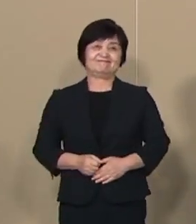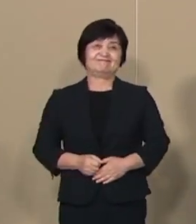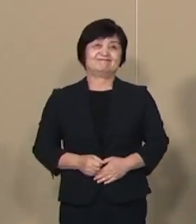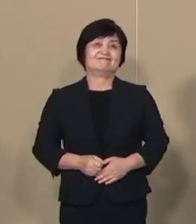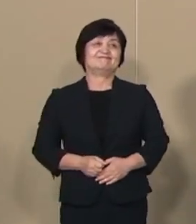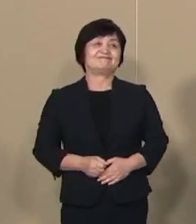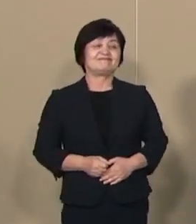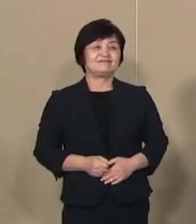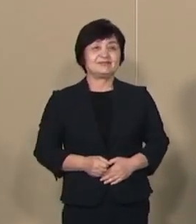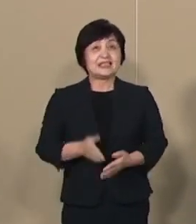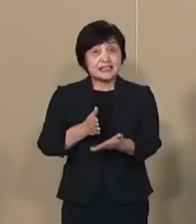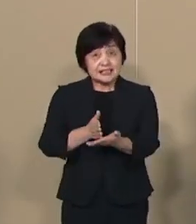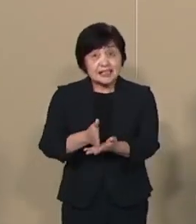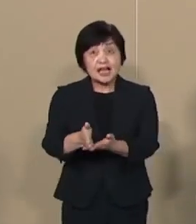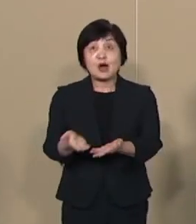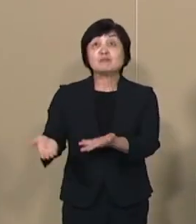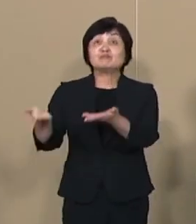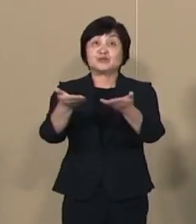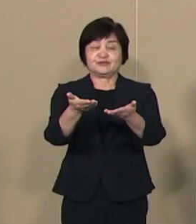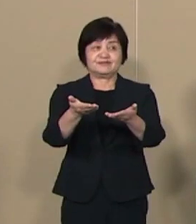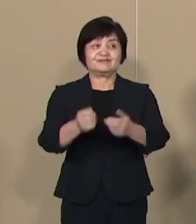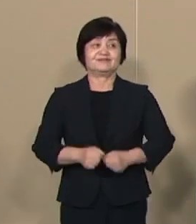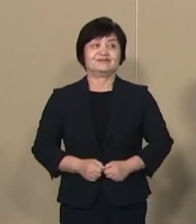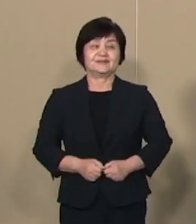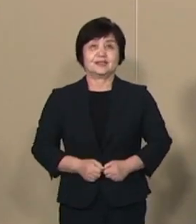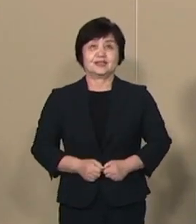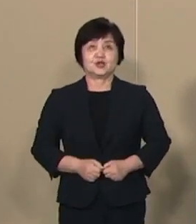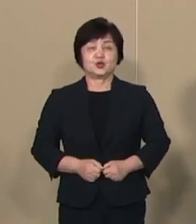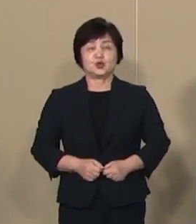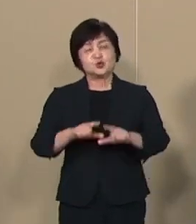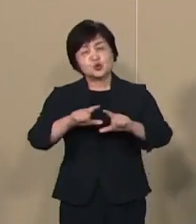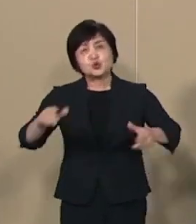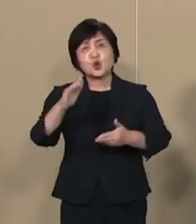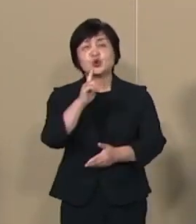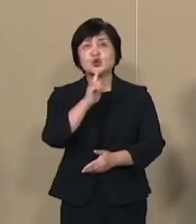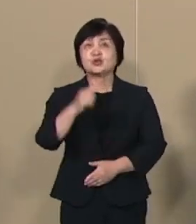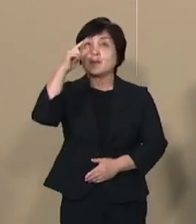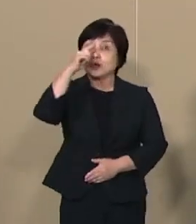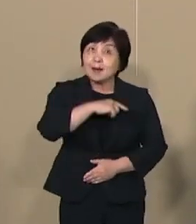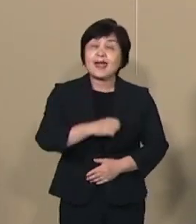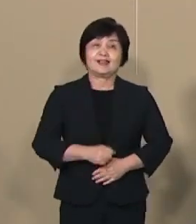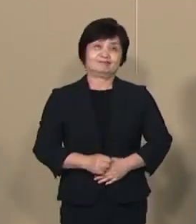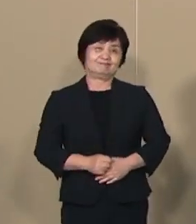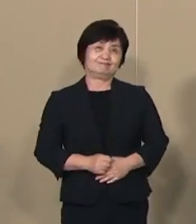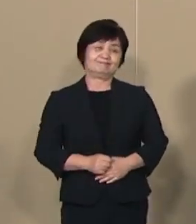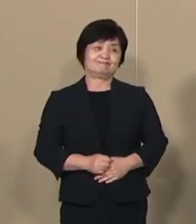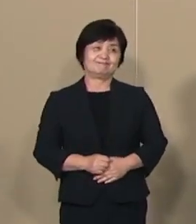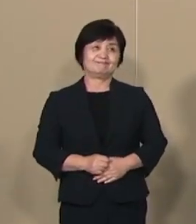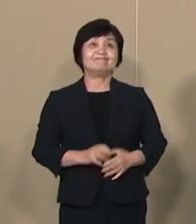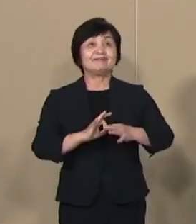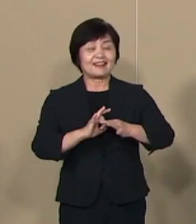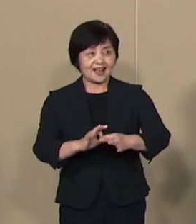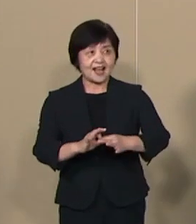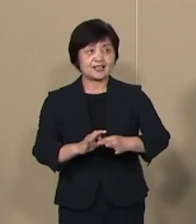そうスタートアップっていうのはなんかまともなこと言ってもダメな理由正攻法で行っても絶対勝てないそうですねだから